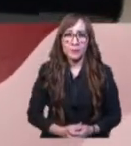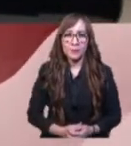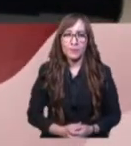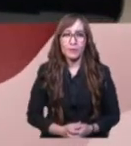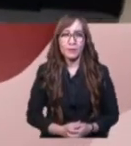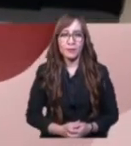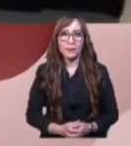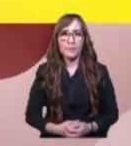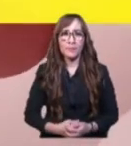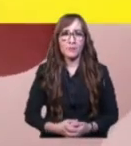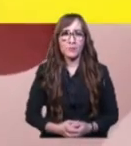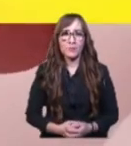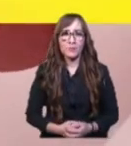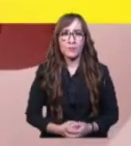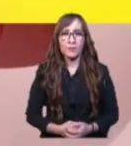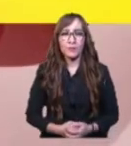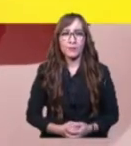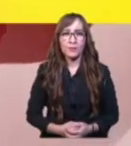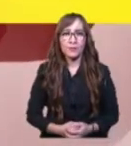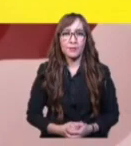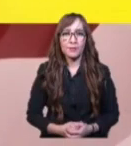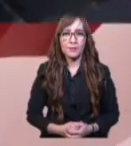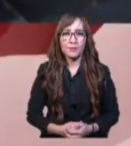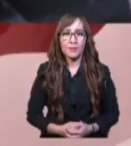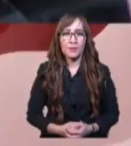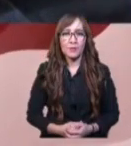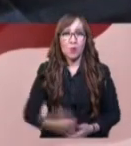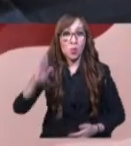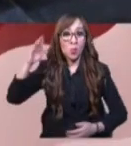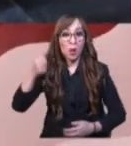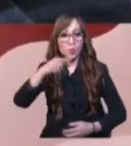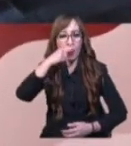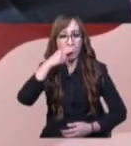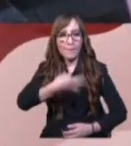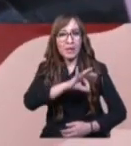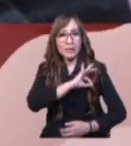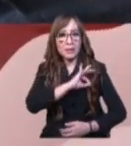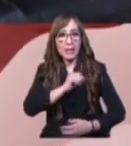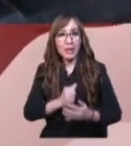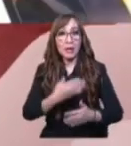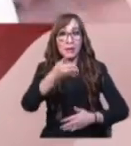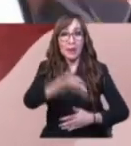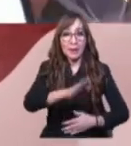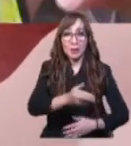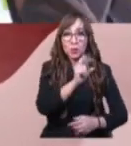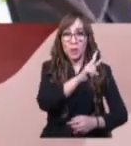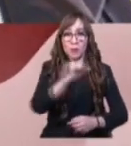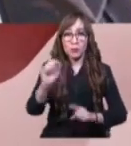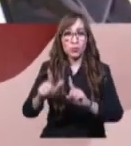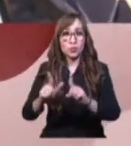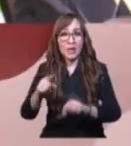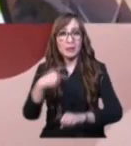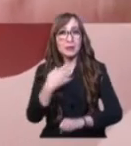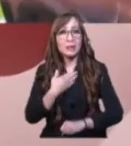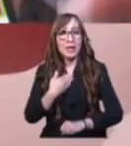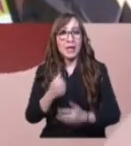aku hanya menyiapkan operasional untuk 300 gelas. Makanya begitu Pak Presiden datang saat itu 2017, 3 bulan kemudian saya langsung